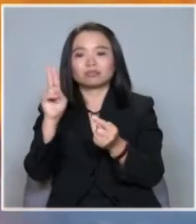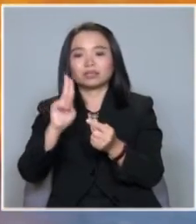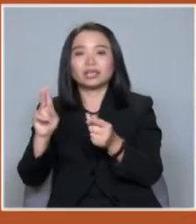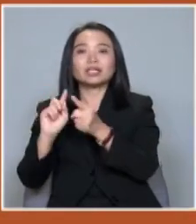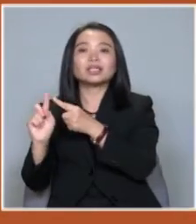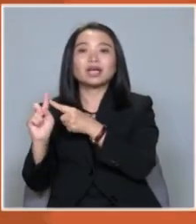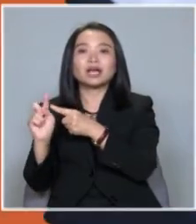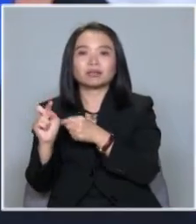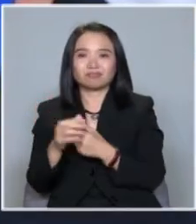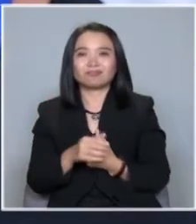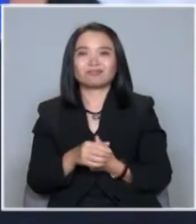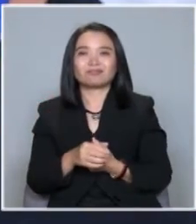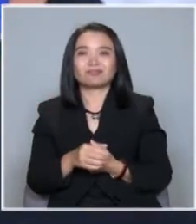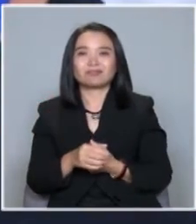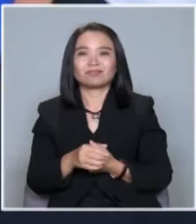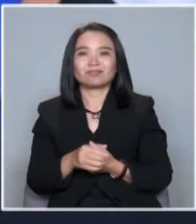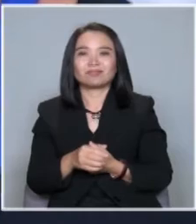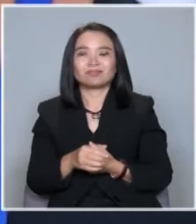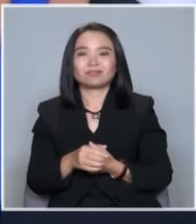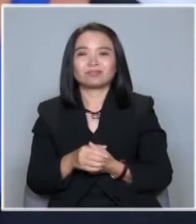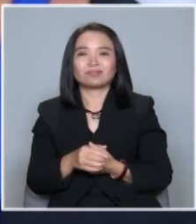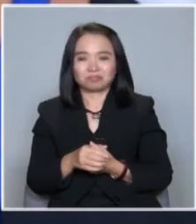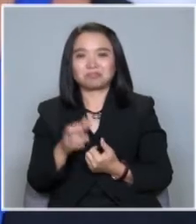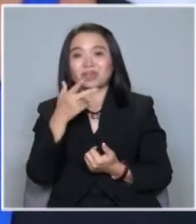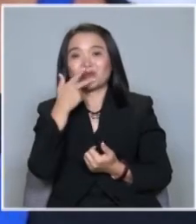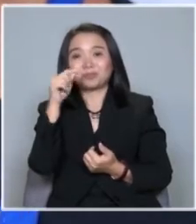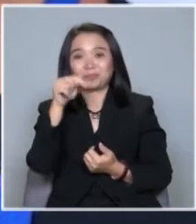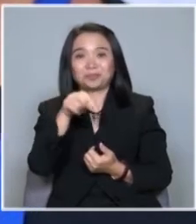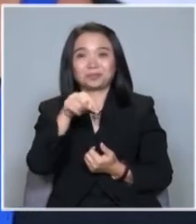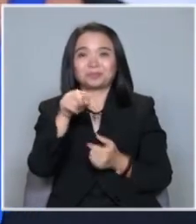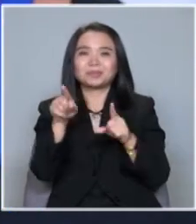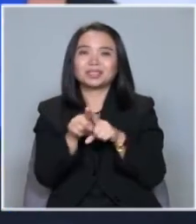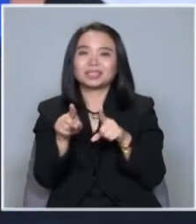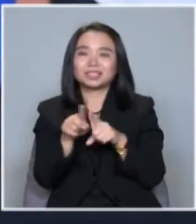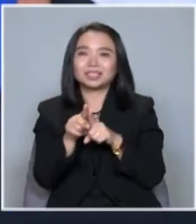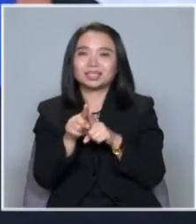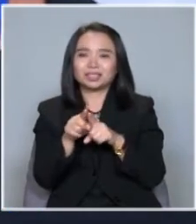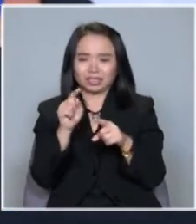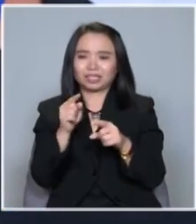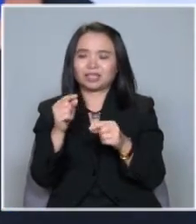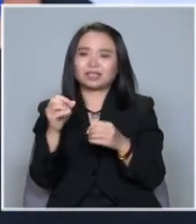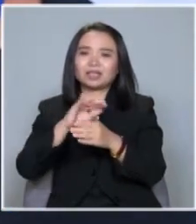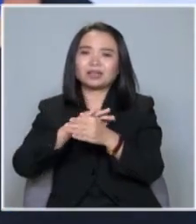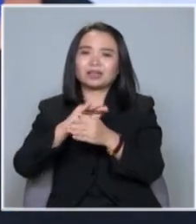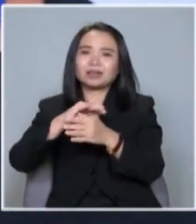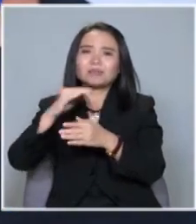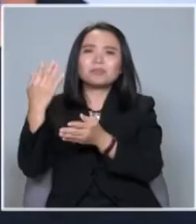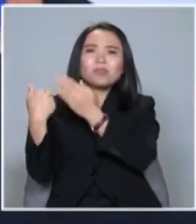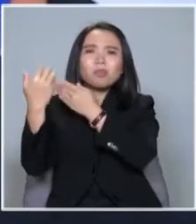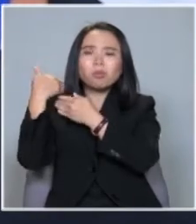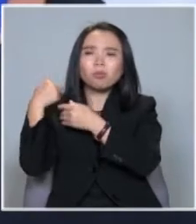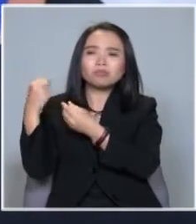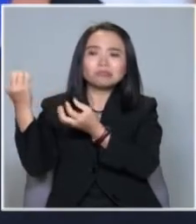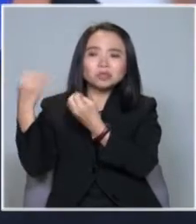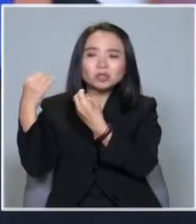อยทอง จะทำเป็นเกือบทุกคนขนมเนี่ยนะคะก็เหมือนแบบเขาถ่ายทอดมาให้เราอ่ะคนรุ่นเก่า